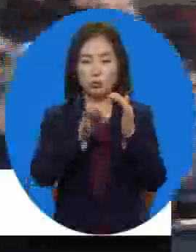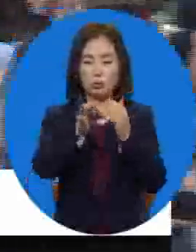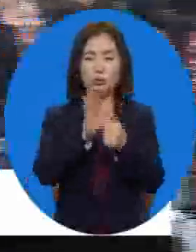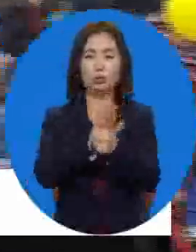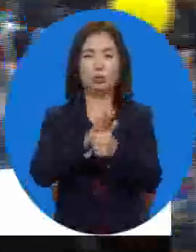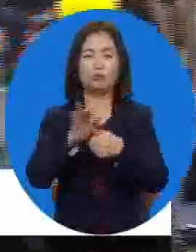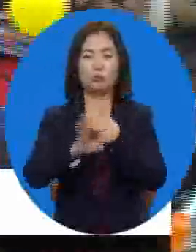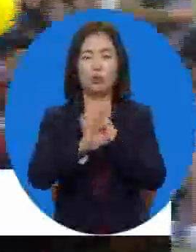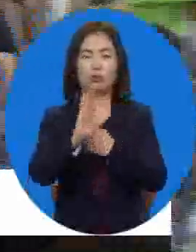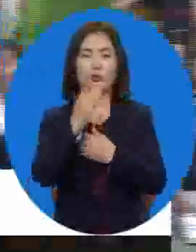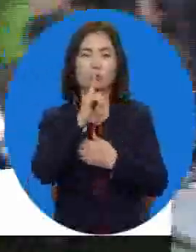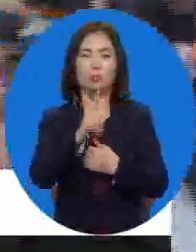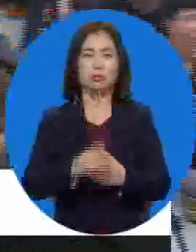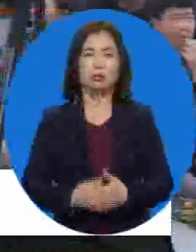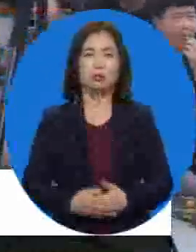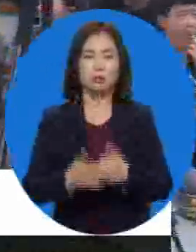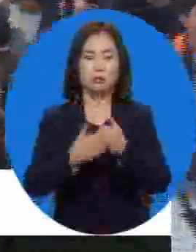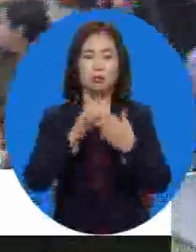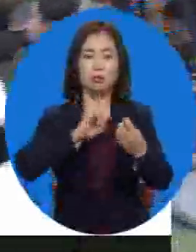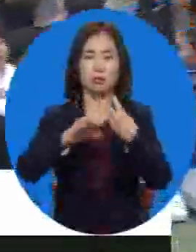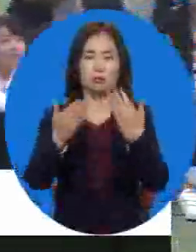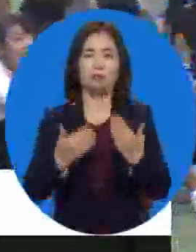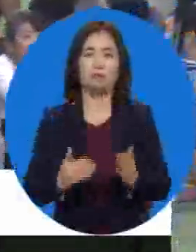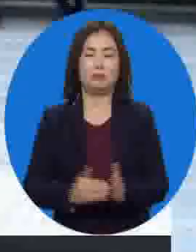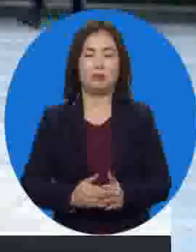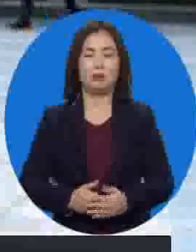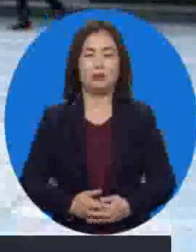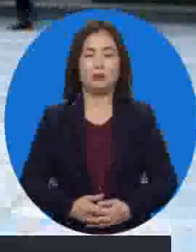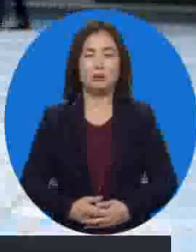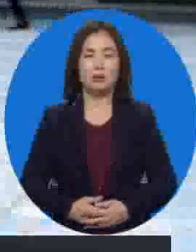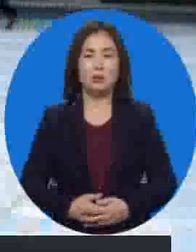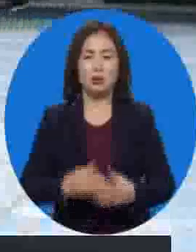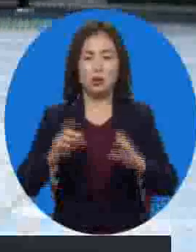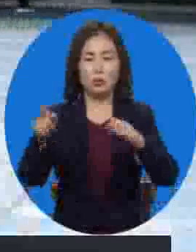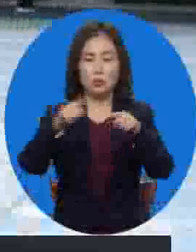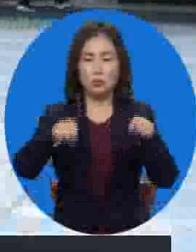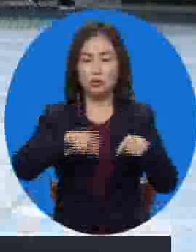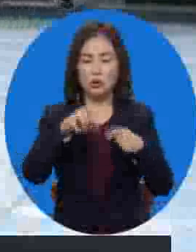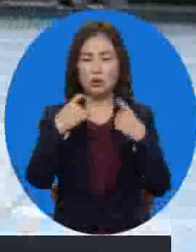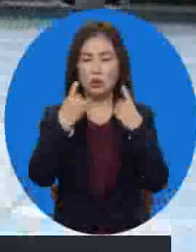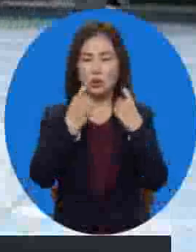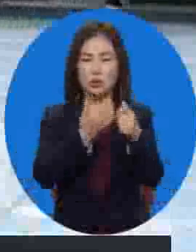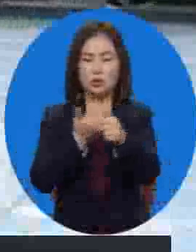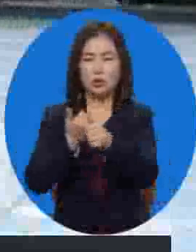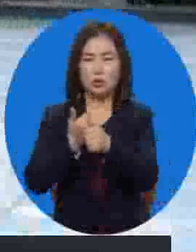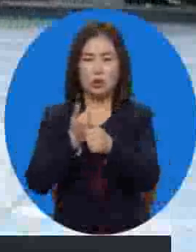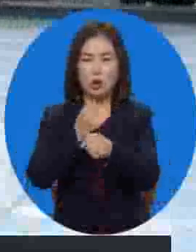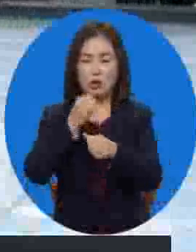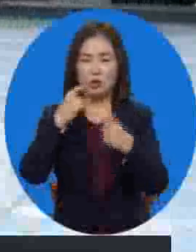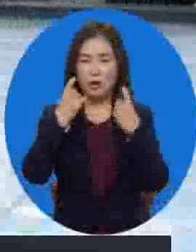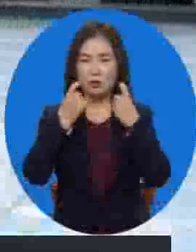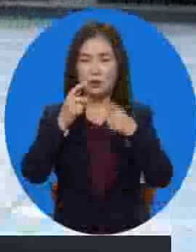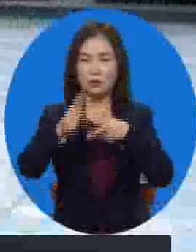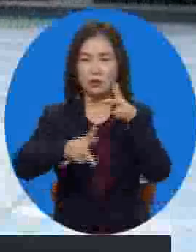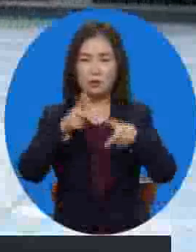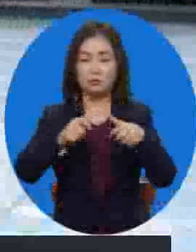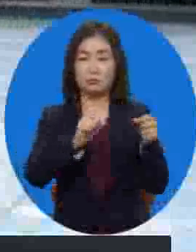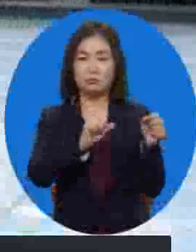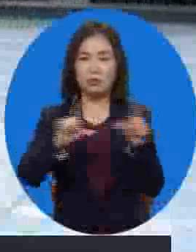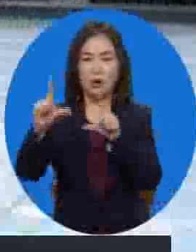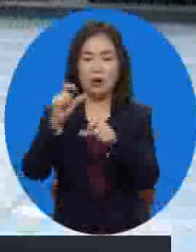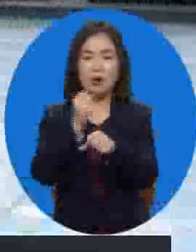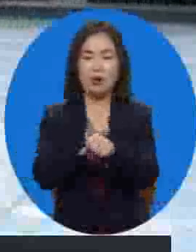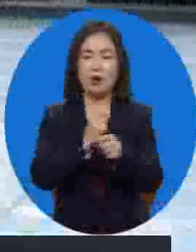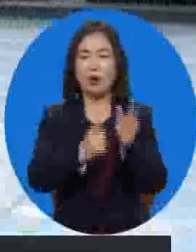지원 해 가지고 하는 것은 된다 이래 갖고 답변을 받았거든요 국내외 관광객을 대거 유치해 관광산업에 큰 물결을 이렇게